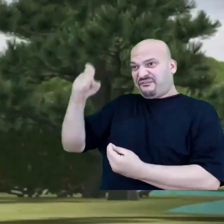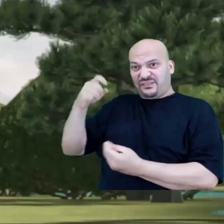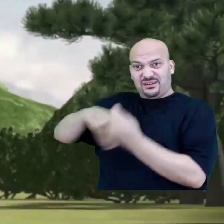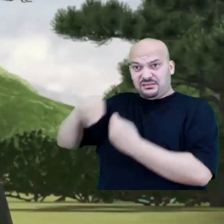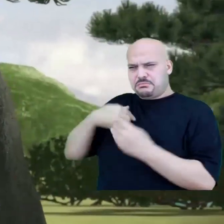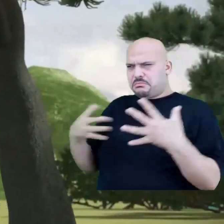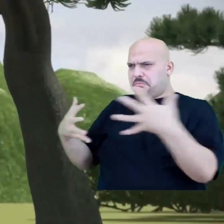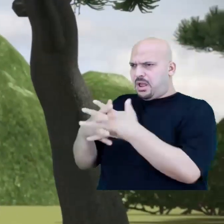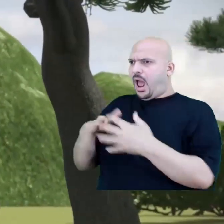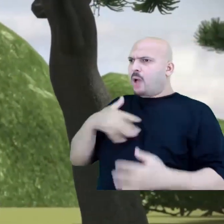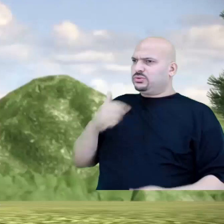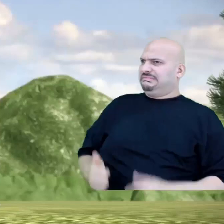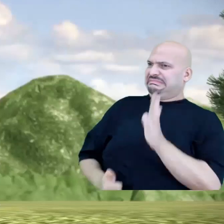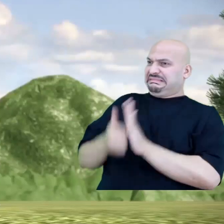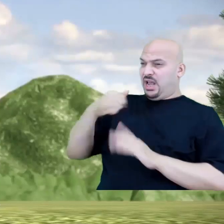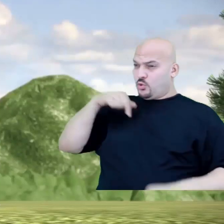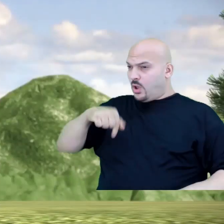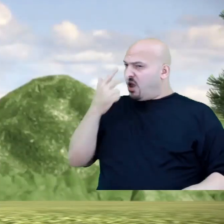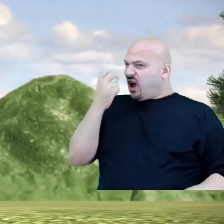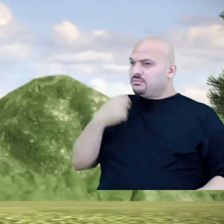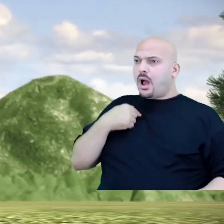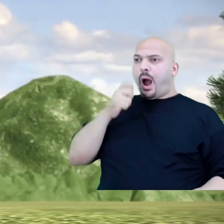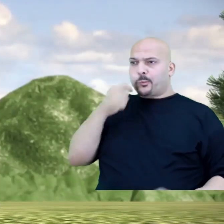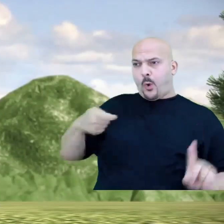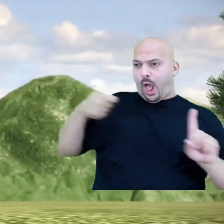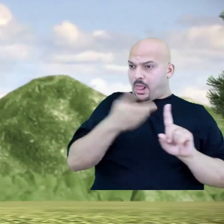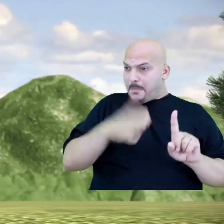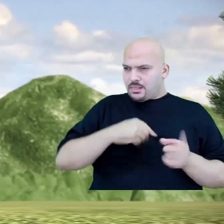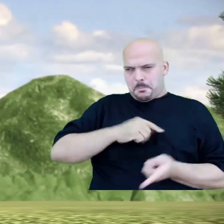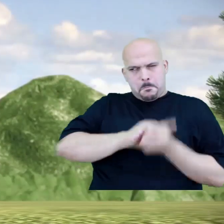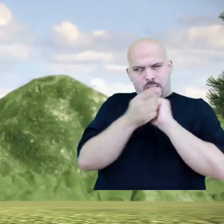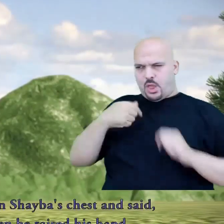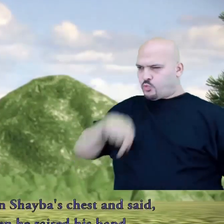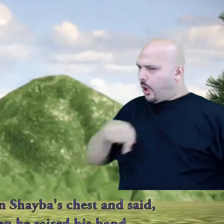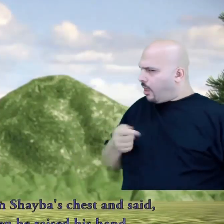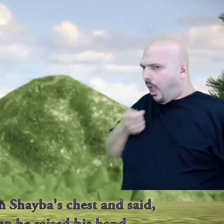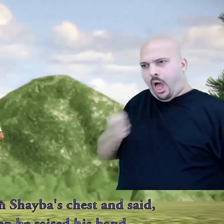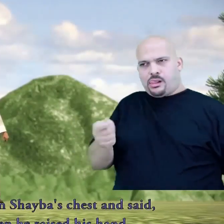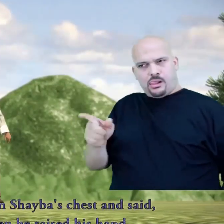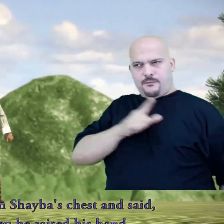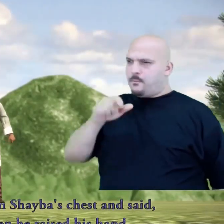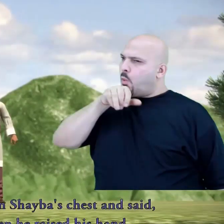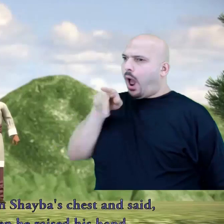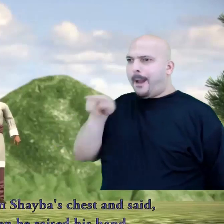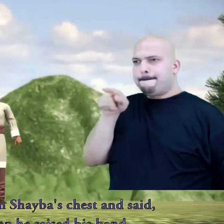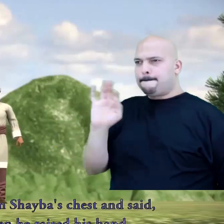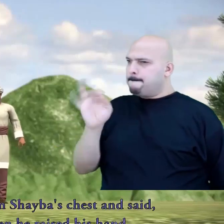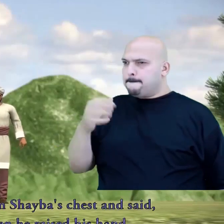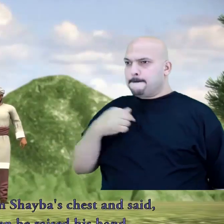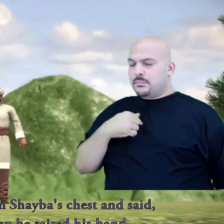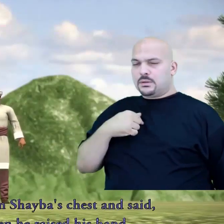الآن سوف أدرك ثأري يا محمد. التفت رسول الله